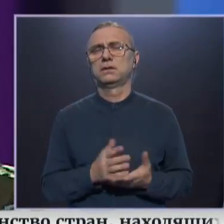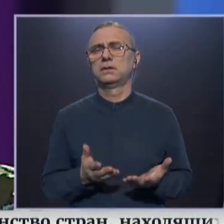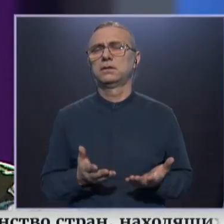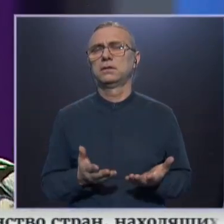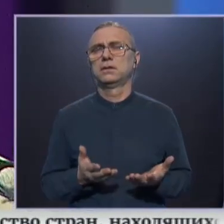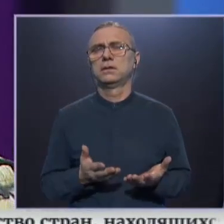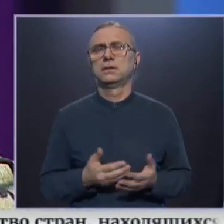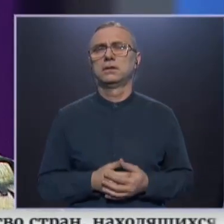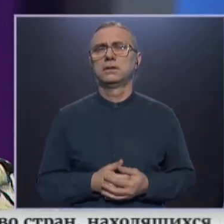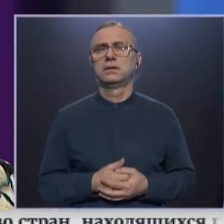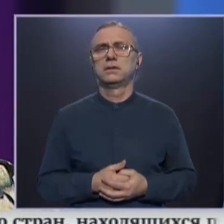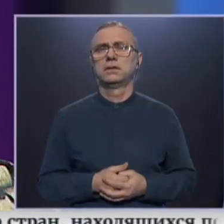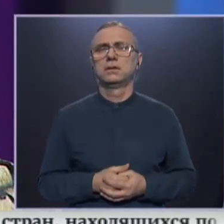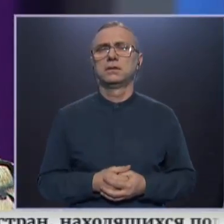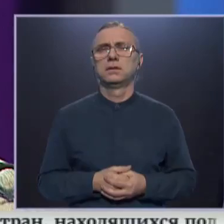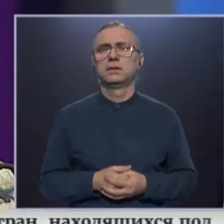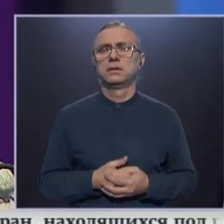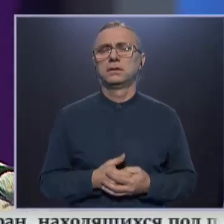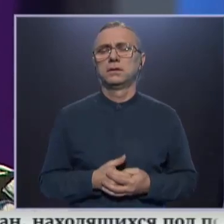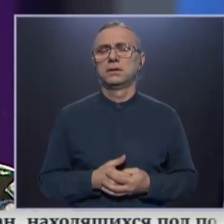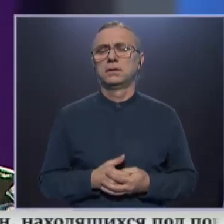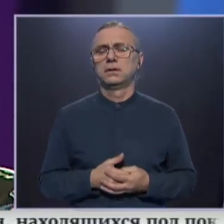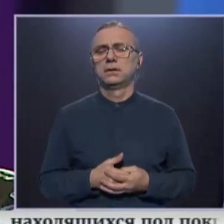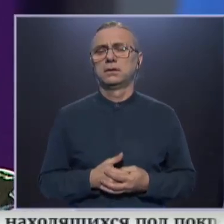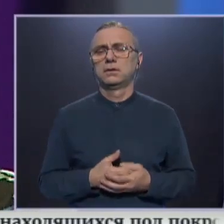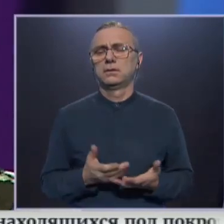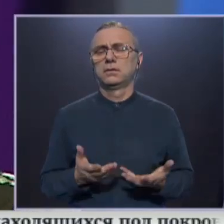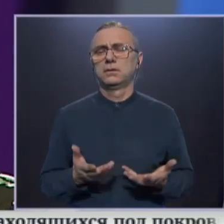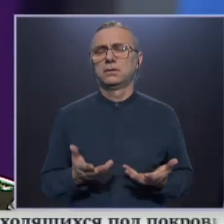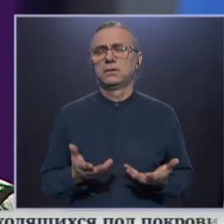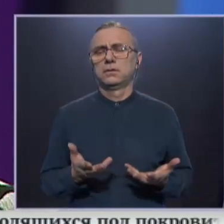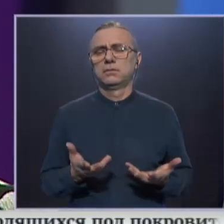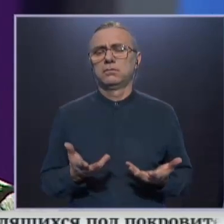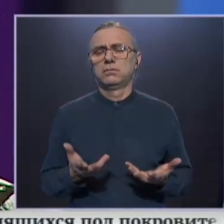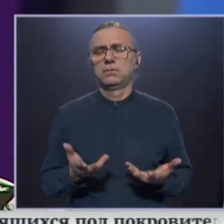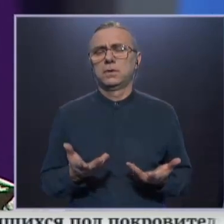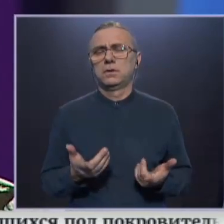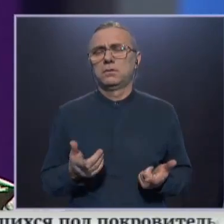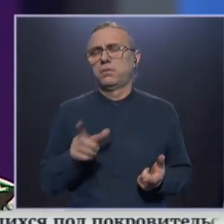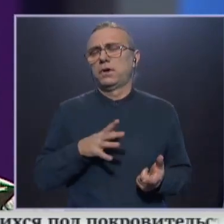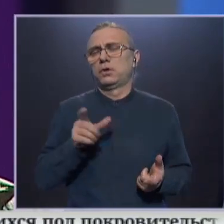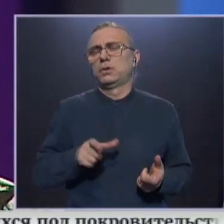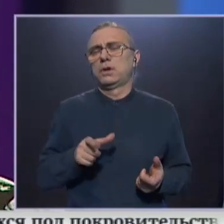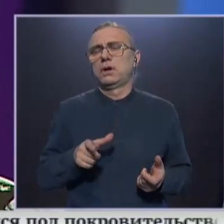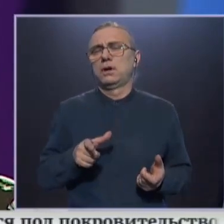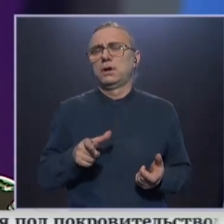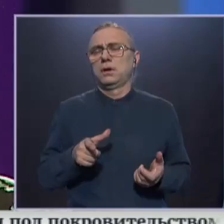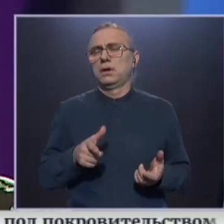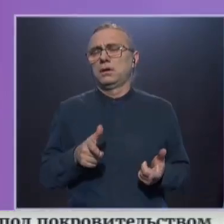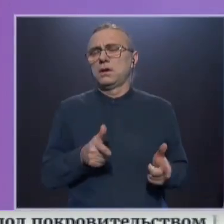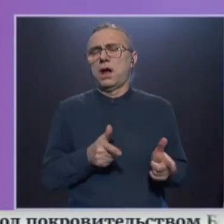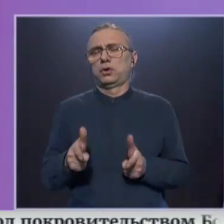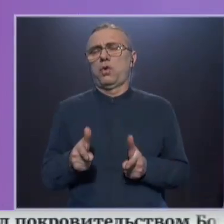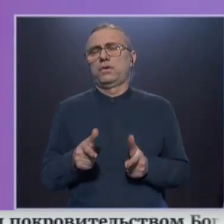часто близкие не готовы отпускать, не готовы вот к таким шагам. Это очень, наверное, тяжело. Надо